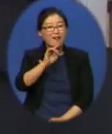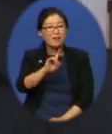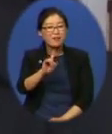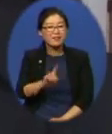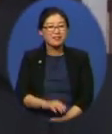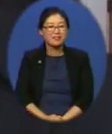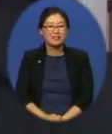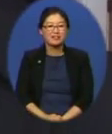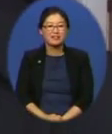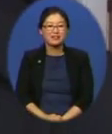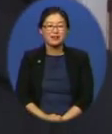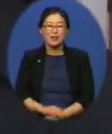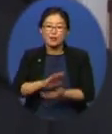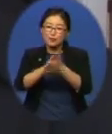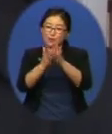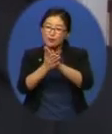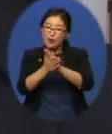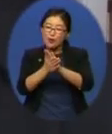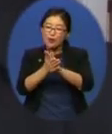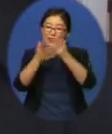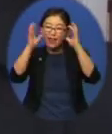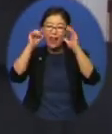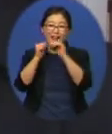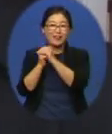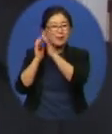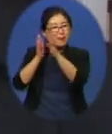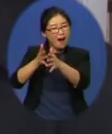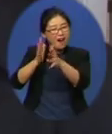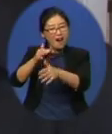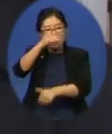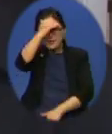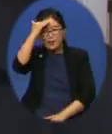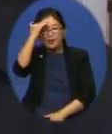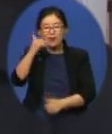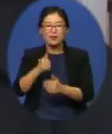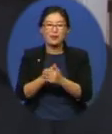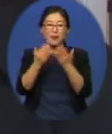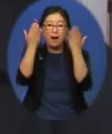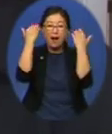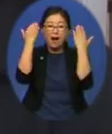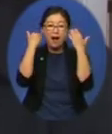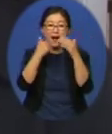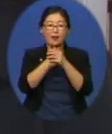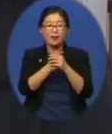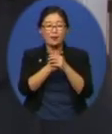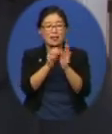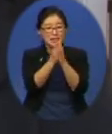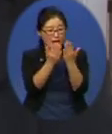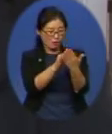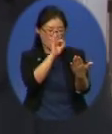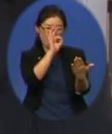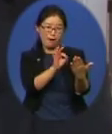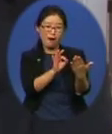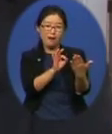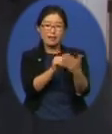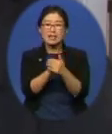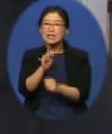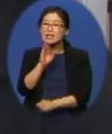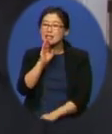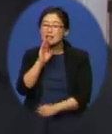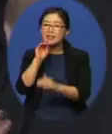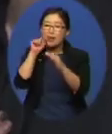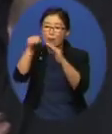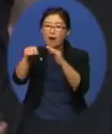아이들이 유치원 아이들이 많이 와요. 그리고서는 학교에서 보관으로 봤던 것들을 여기 와서 볼 수 있다는 그런 매력도